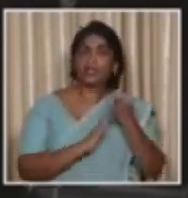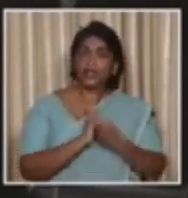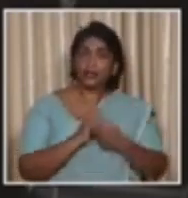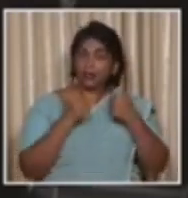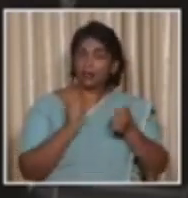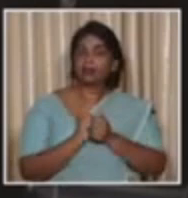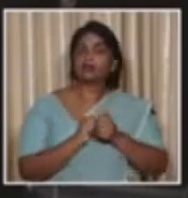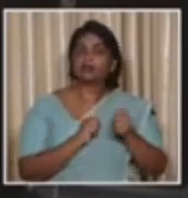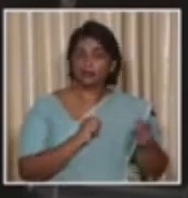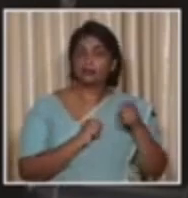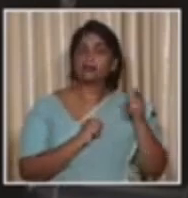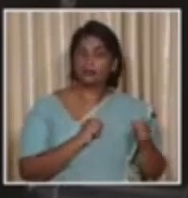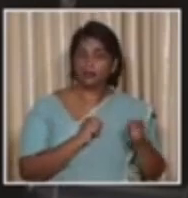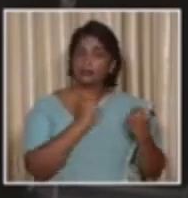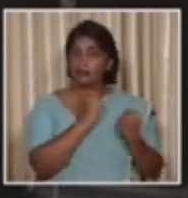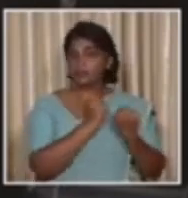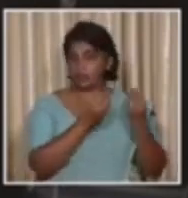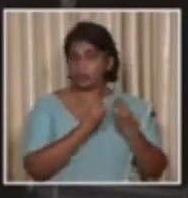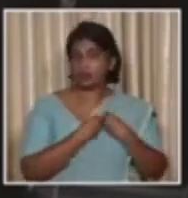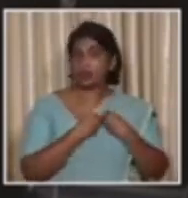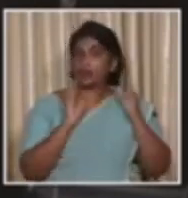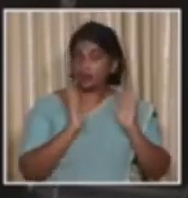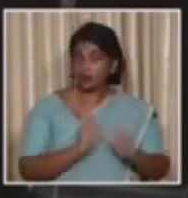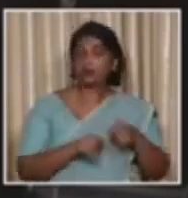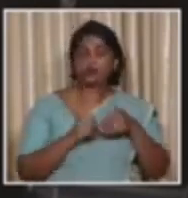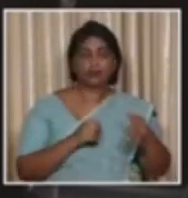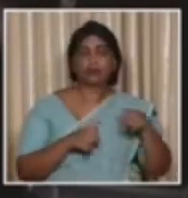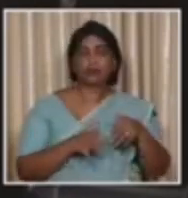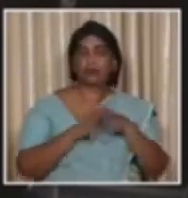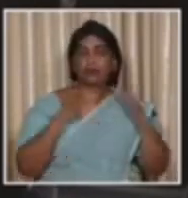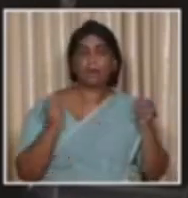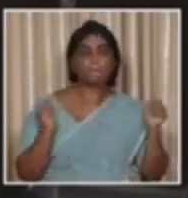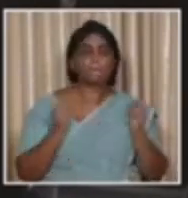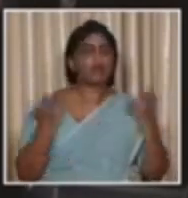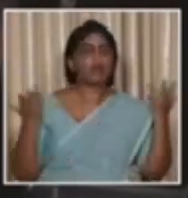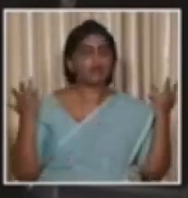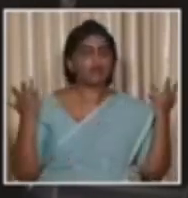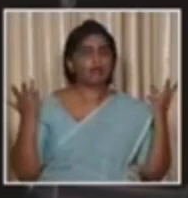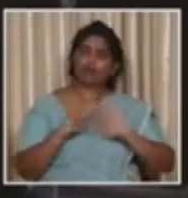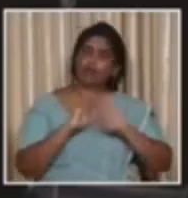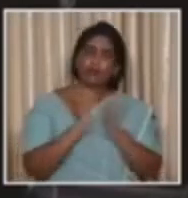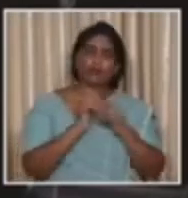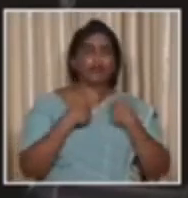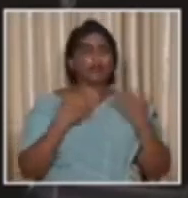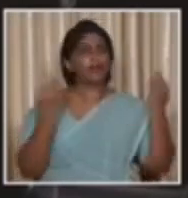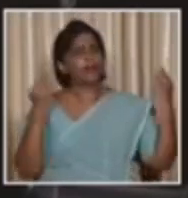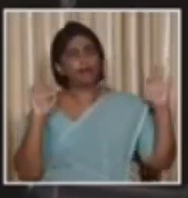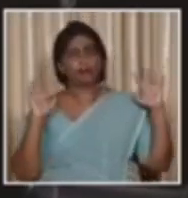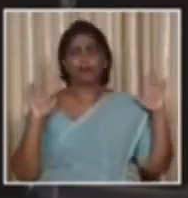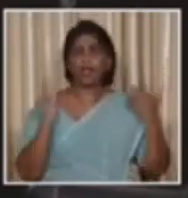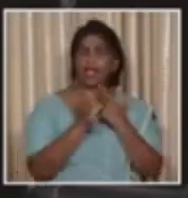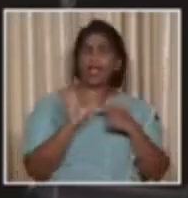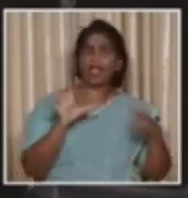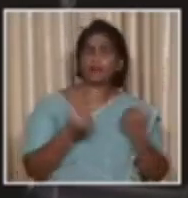හරියට ක්‍රියාත්මක කරන්න එතුමන්ලගේ සහයෝගය ලබා දෙන්න කියලා. හැබැයි වෙලා තියෙන්නේ ගොඩක් අය බය නැහැ. මේ සේරම කරලා නිදහසේ ඉන්නවා අප